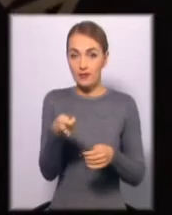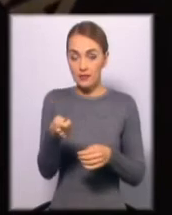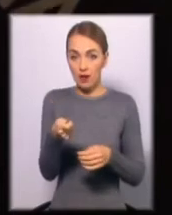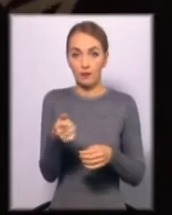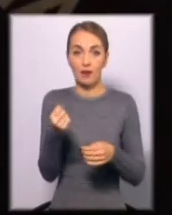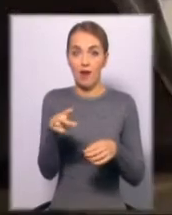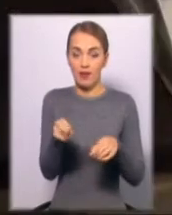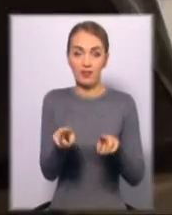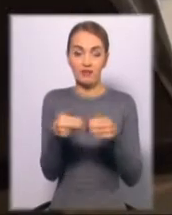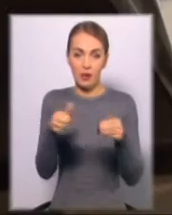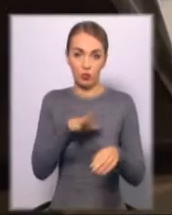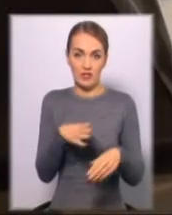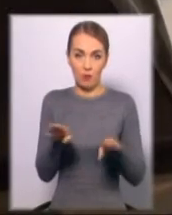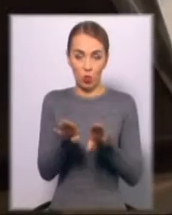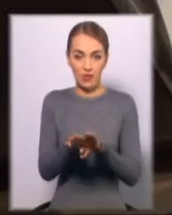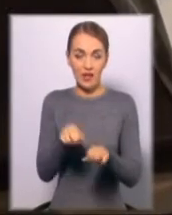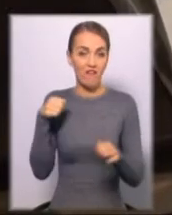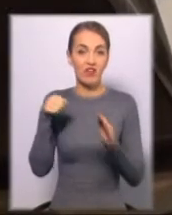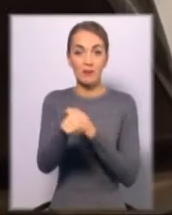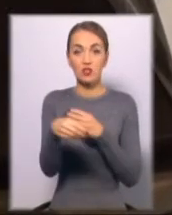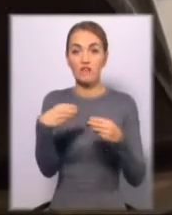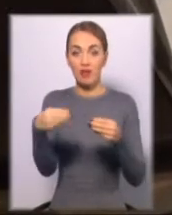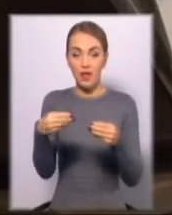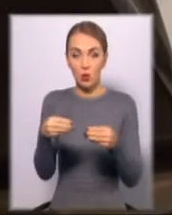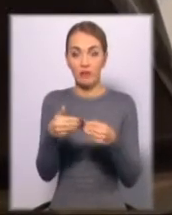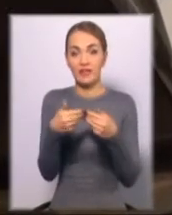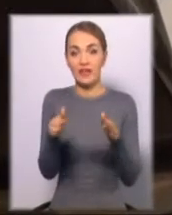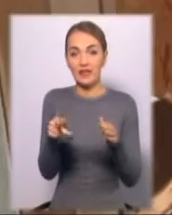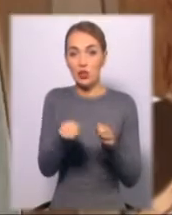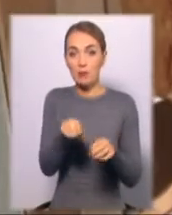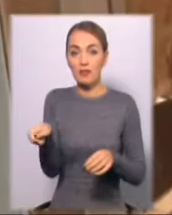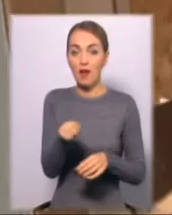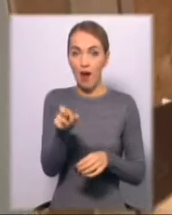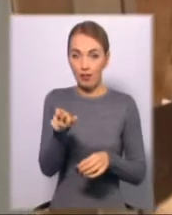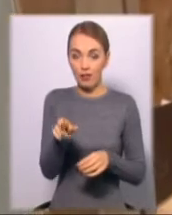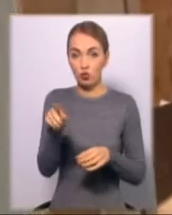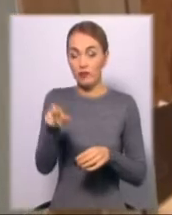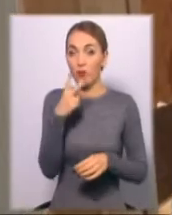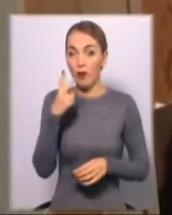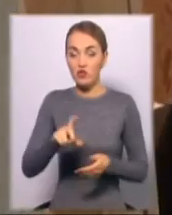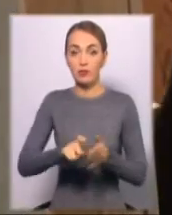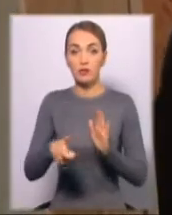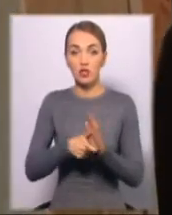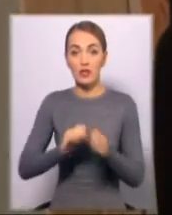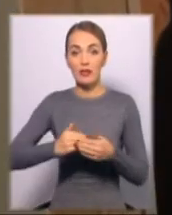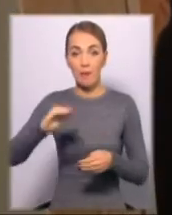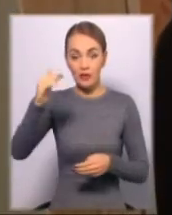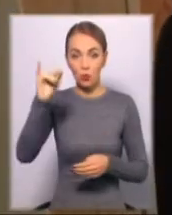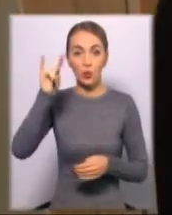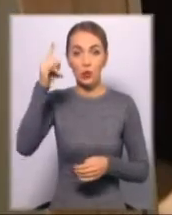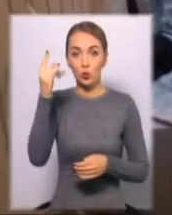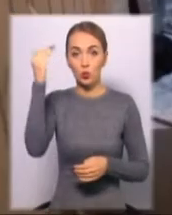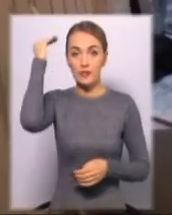були заблоковані. Вибивши фанеру і відкривши шпінгалет, чоловік побачив у приміщенні драбину та діру у